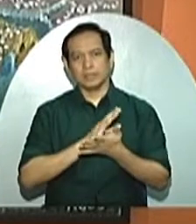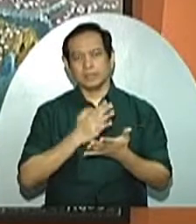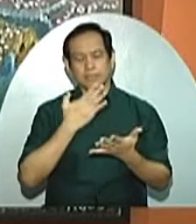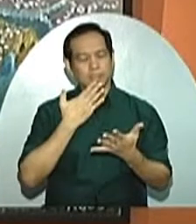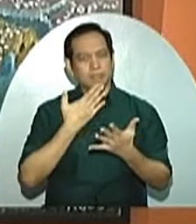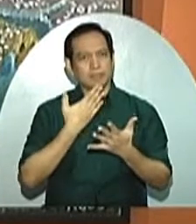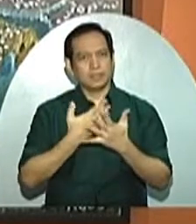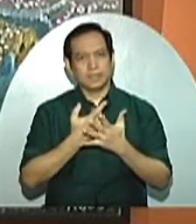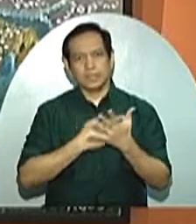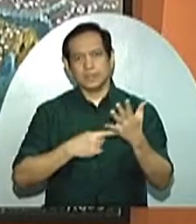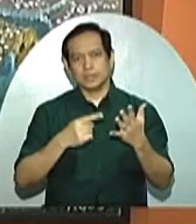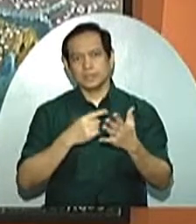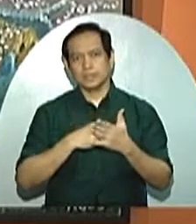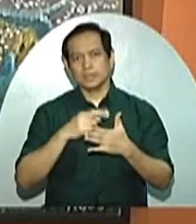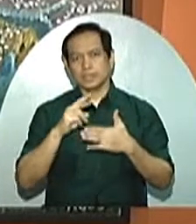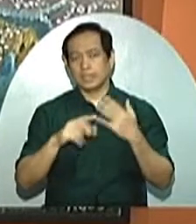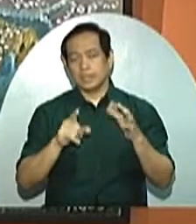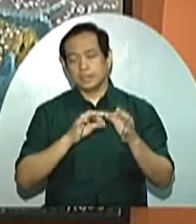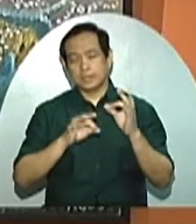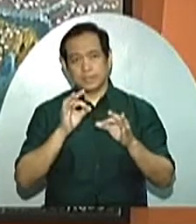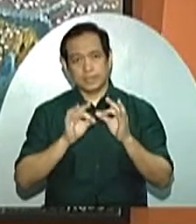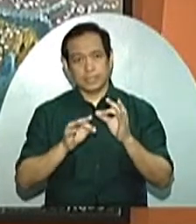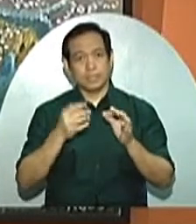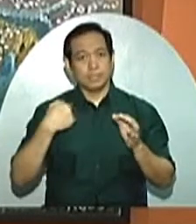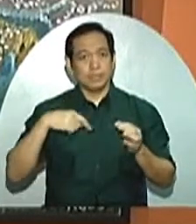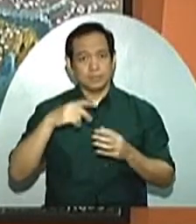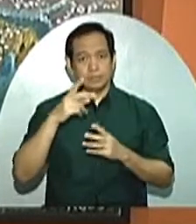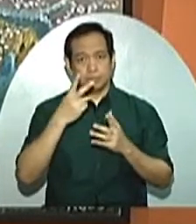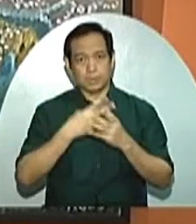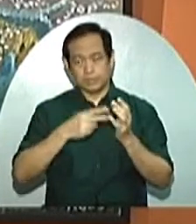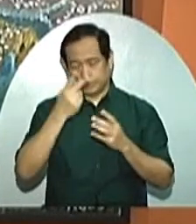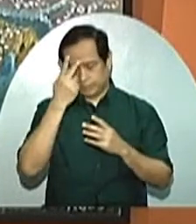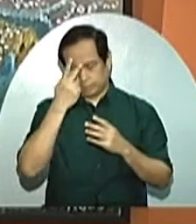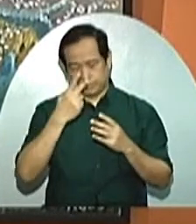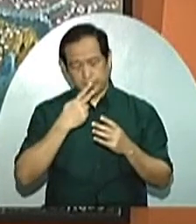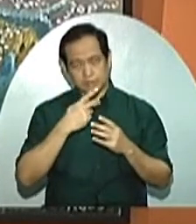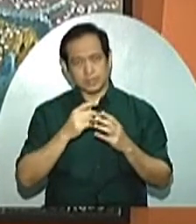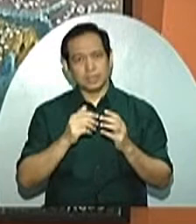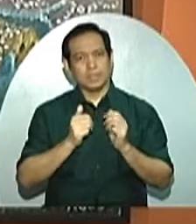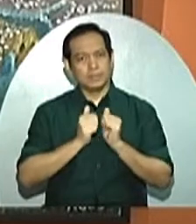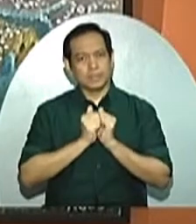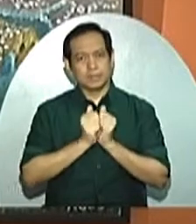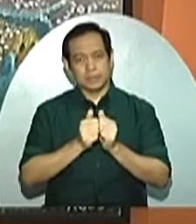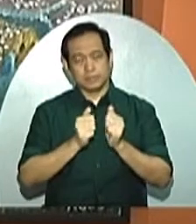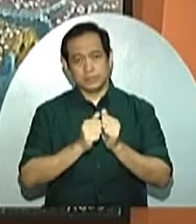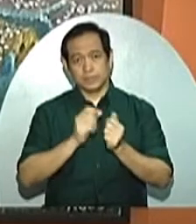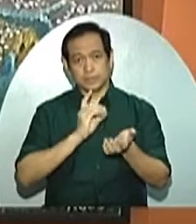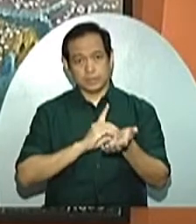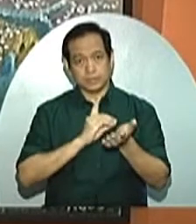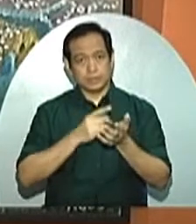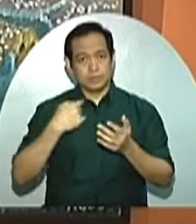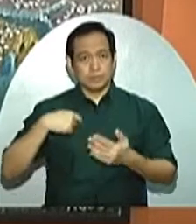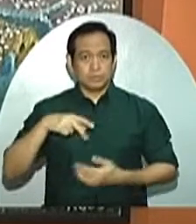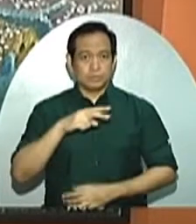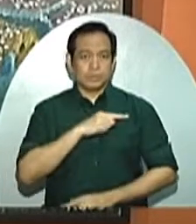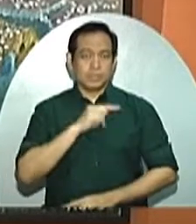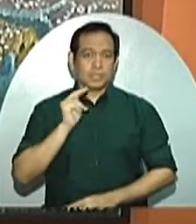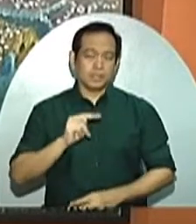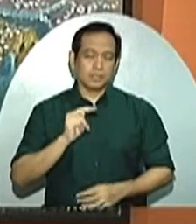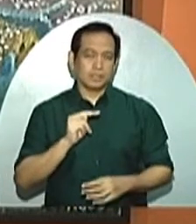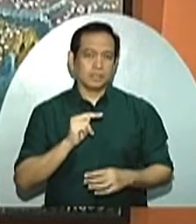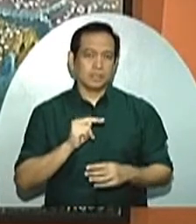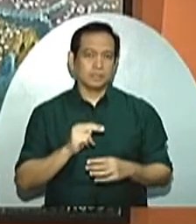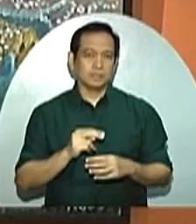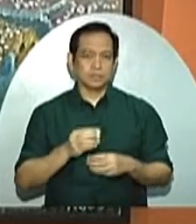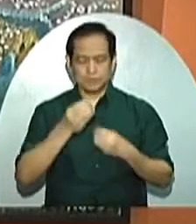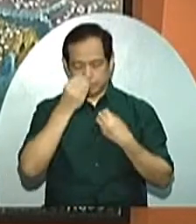paggaling kung tayong mga magulang ay makikiisa sa mga doktor. Kinakailangan po natin sundin ang kanilang